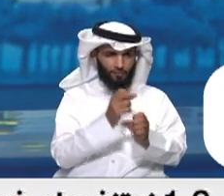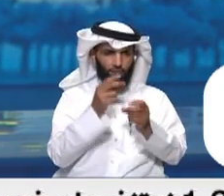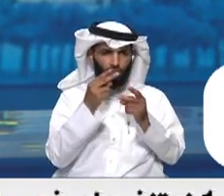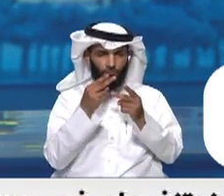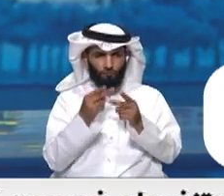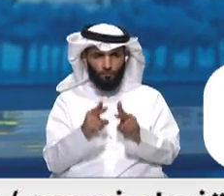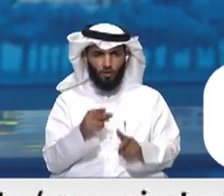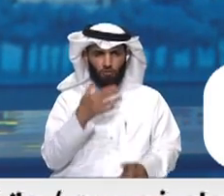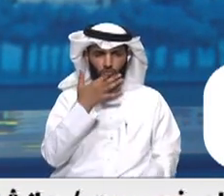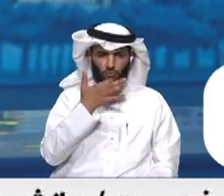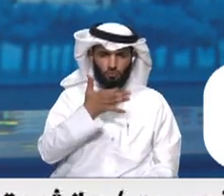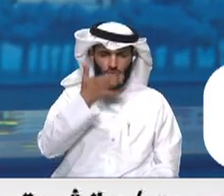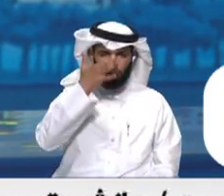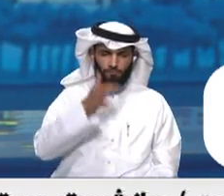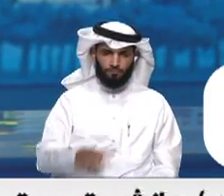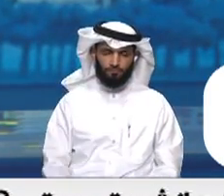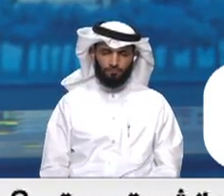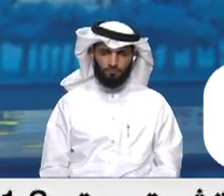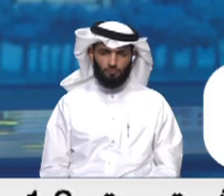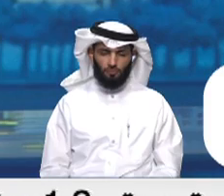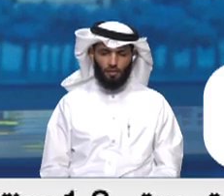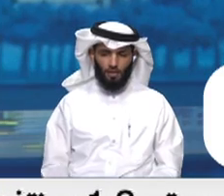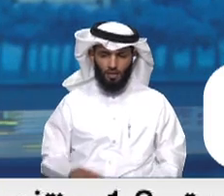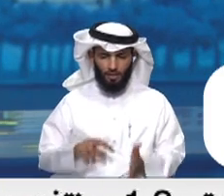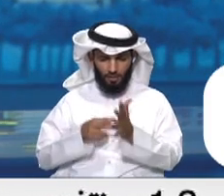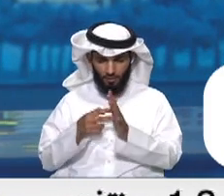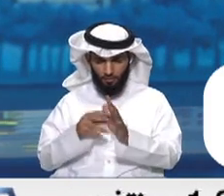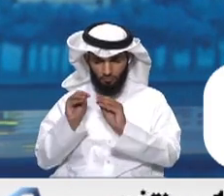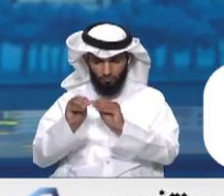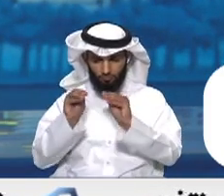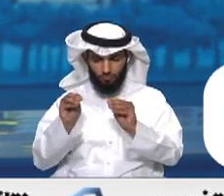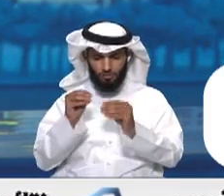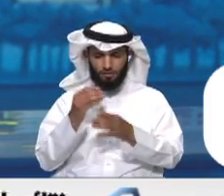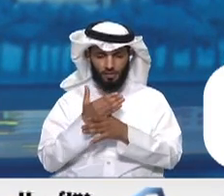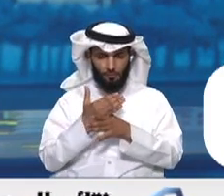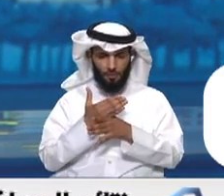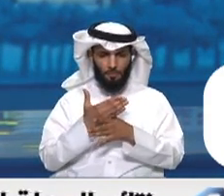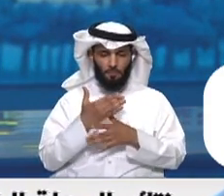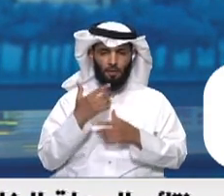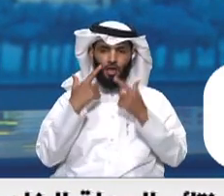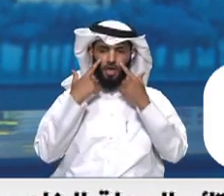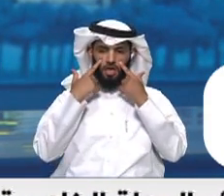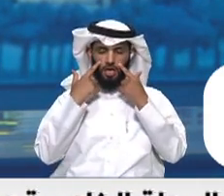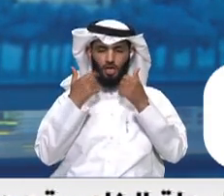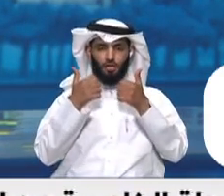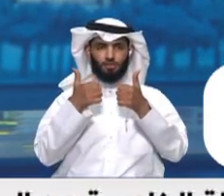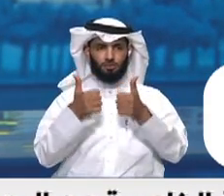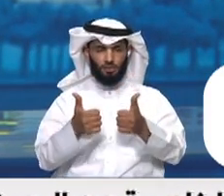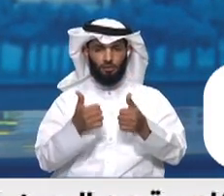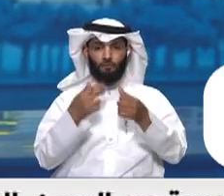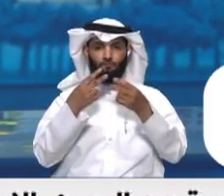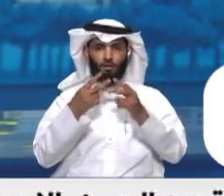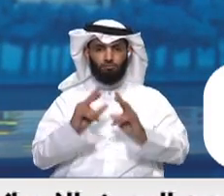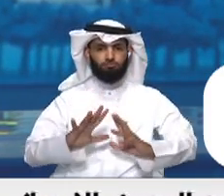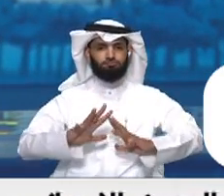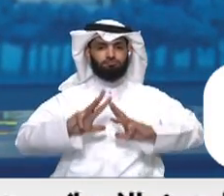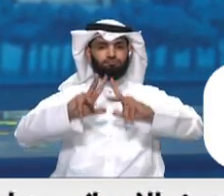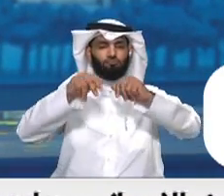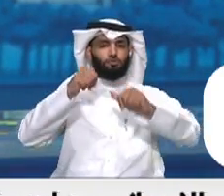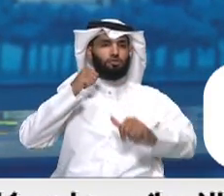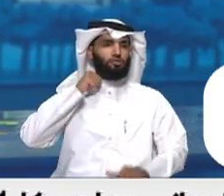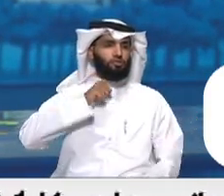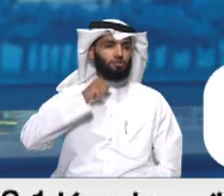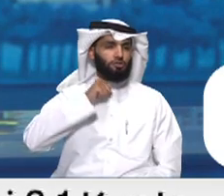لكبار السن الذي يضمن لهم رعايه معيشيه متكامله هذا المشروع جاء استجابه